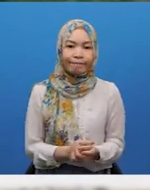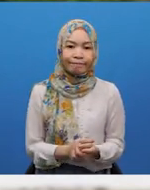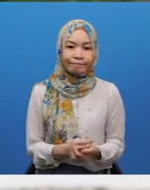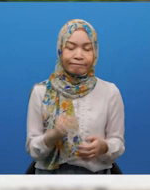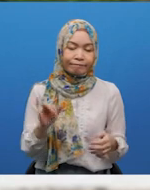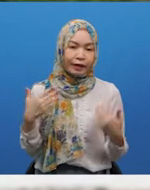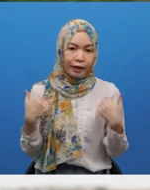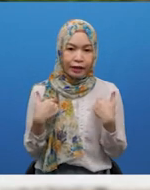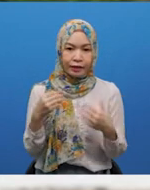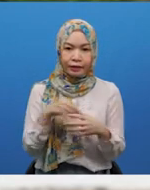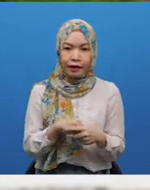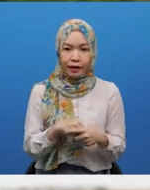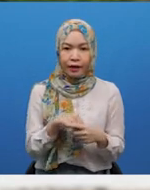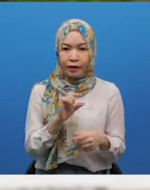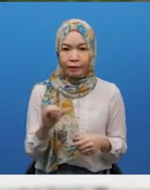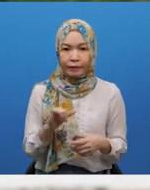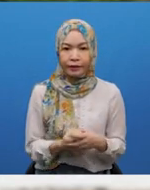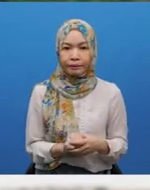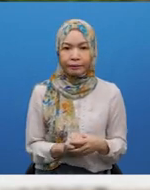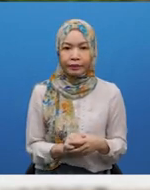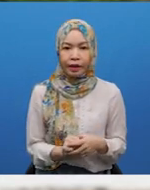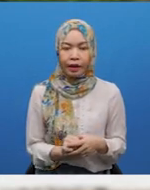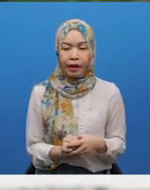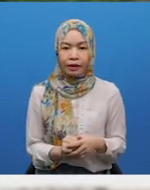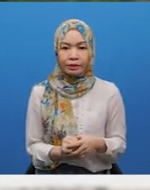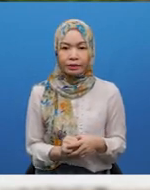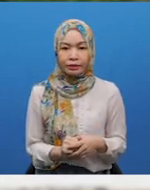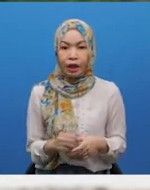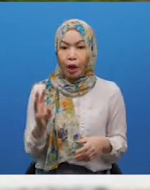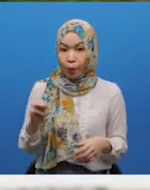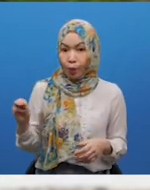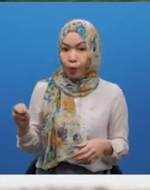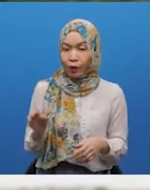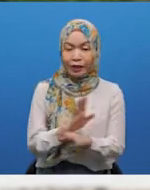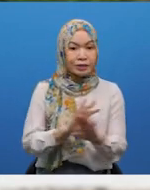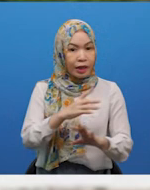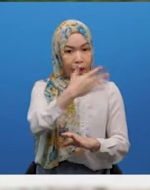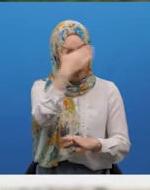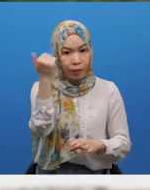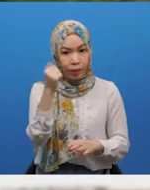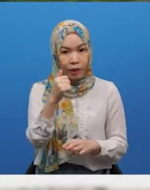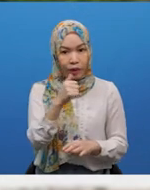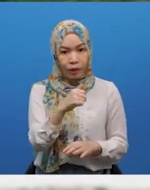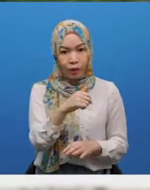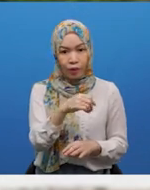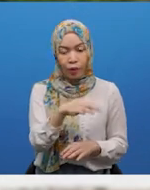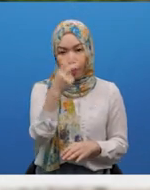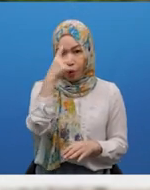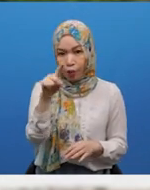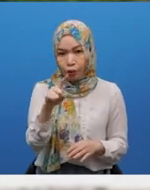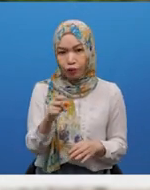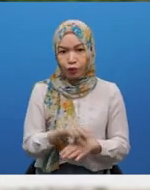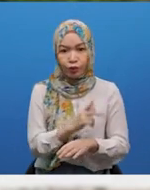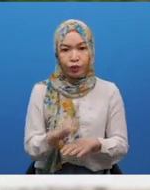Oh ya, apabila kita mengupas aspek pengajaran, murid-murid janganlah lupa menggunakan kata bantu